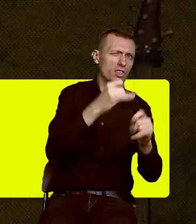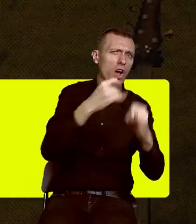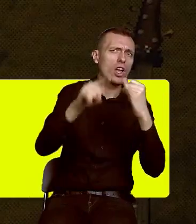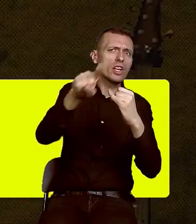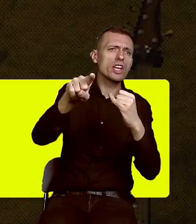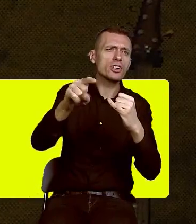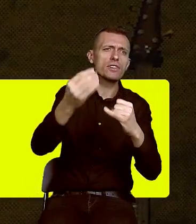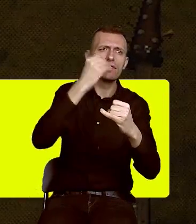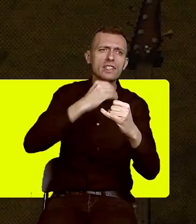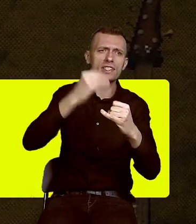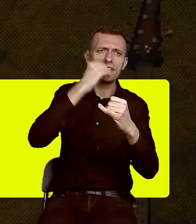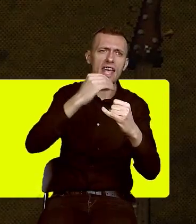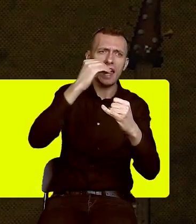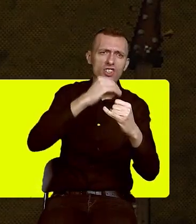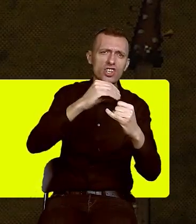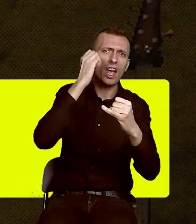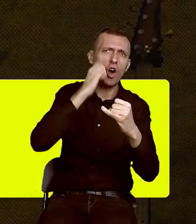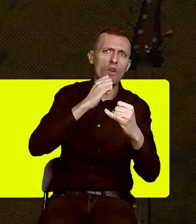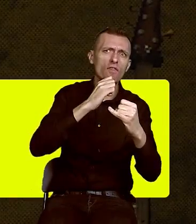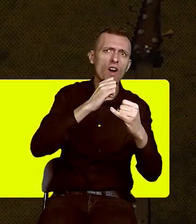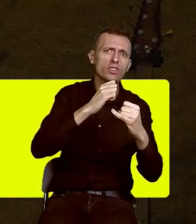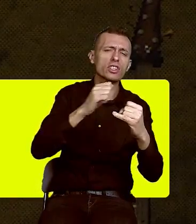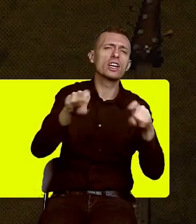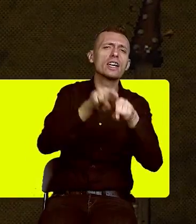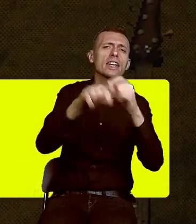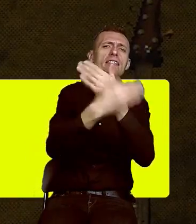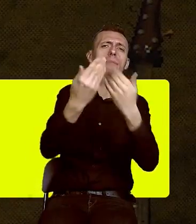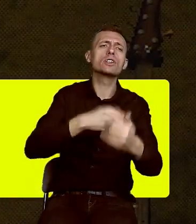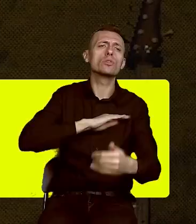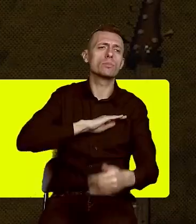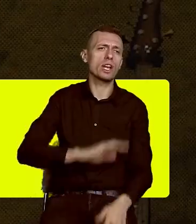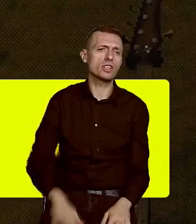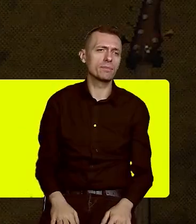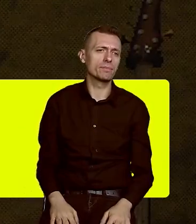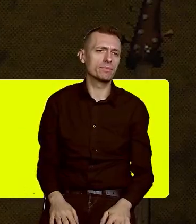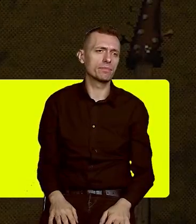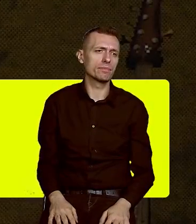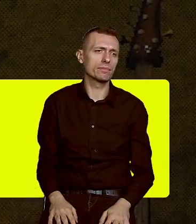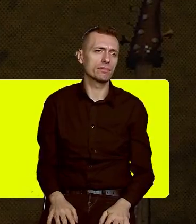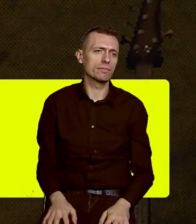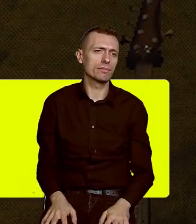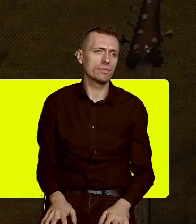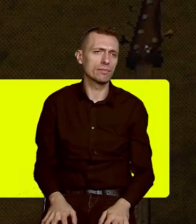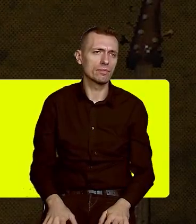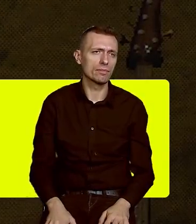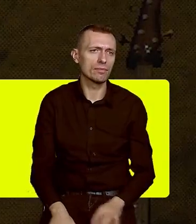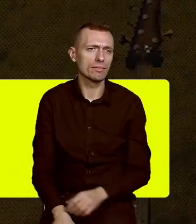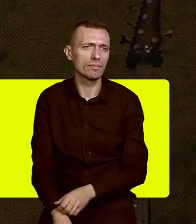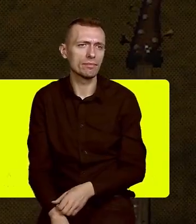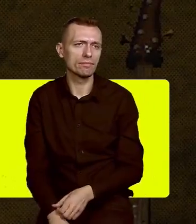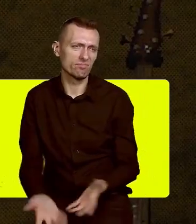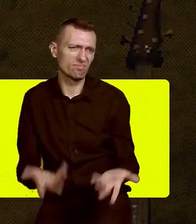Gdybyśmy tak naprawdę nad tym pomyśleli, to wiecie, to wcale nie jest tak bardzo ograniczający Adama i Ewę